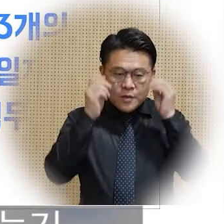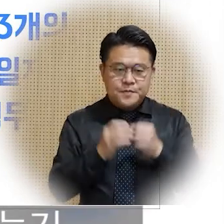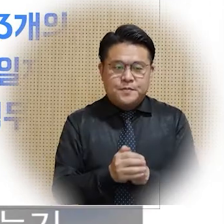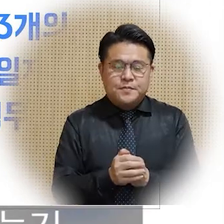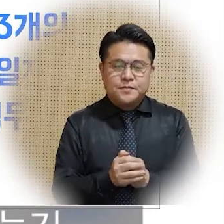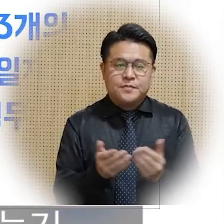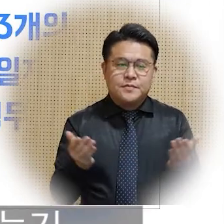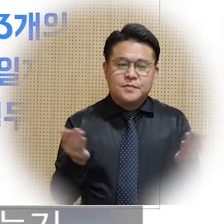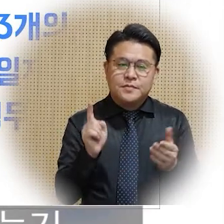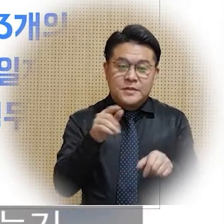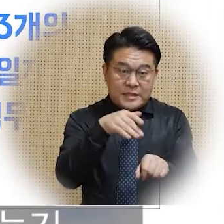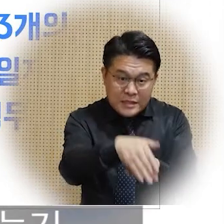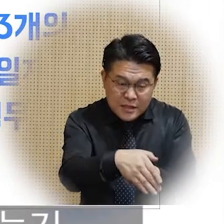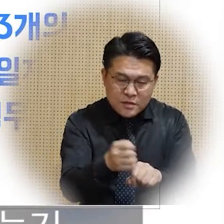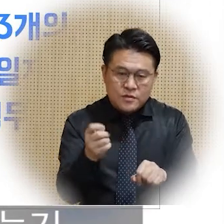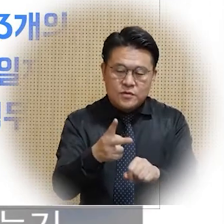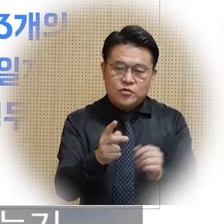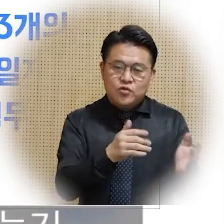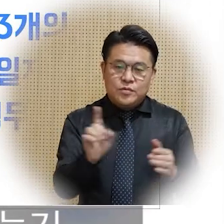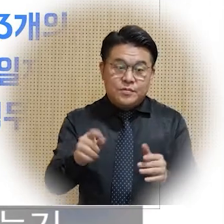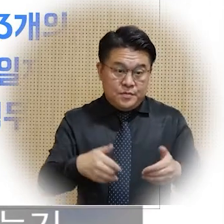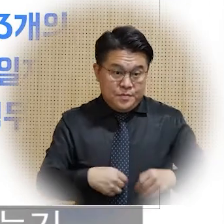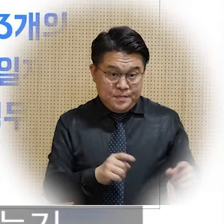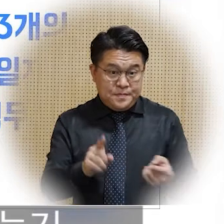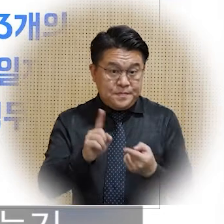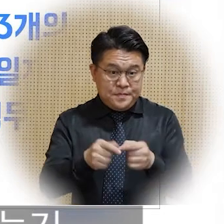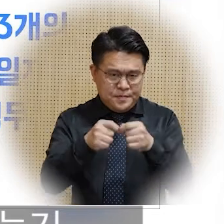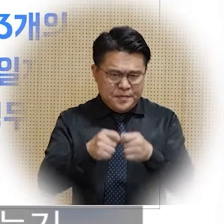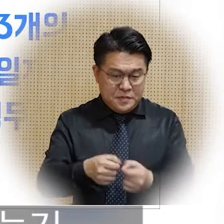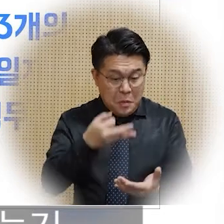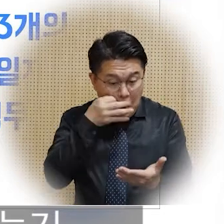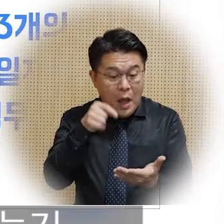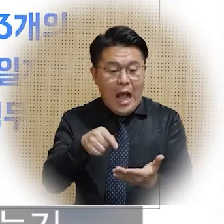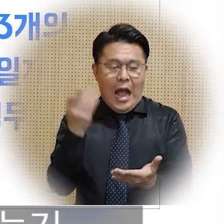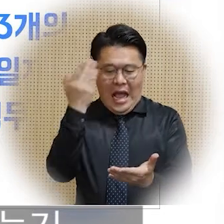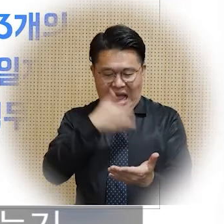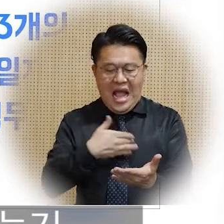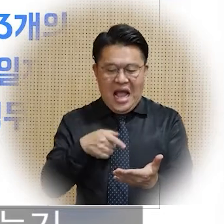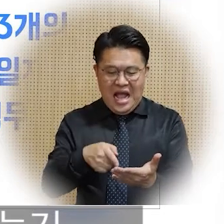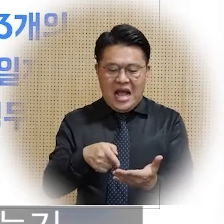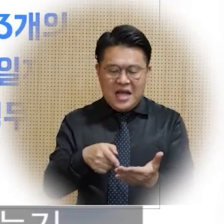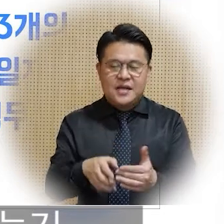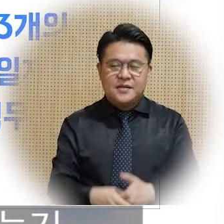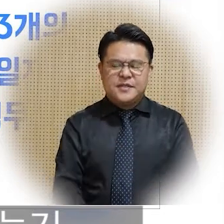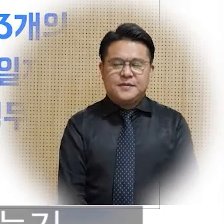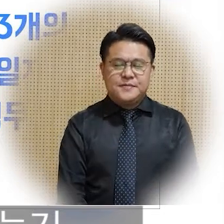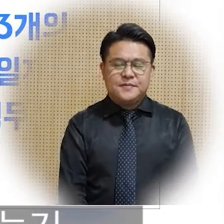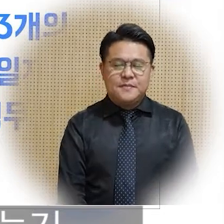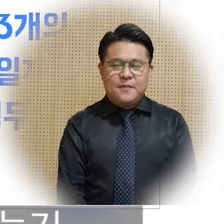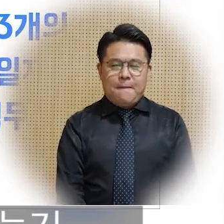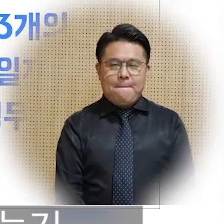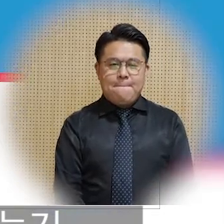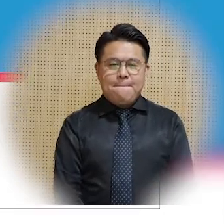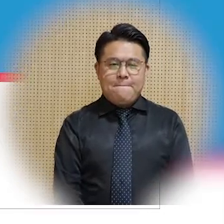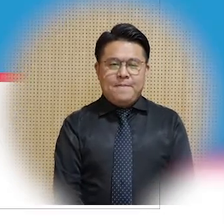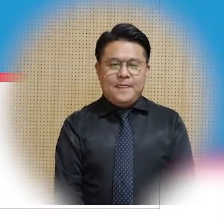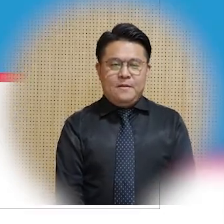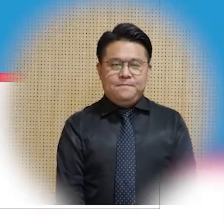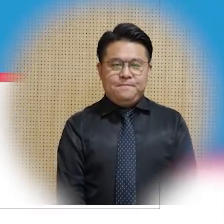하고 있는지, 그리고 어떤 준비를 해야 되는지, 이런 부분들을 좀 더 자세하게 살펴보실 수 있지 않을까 싶습니다.